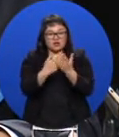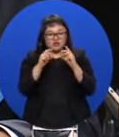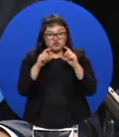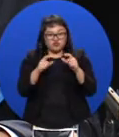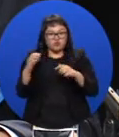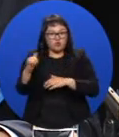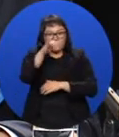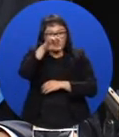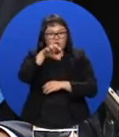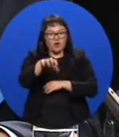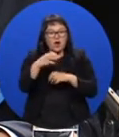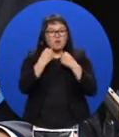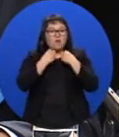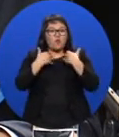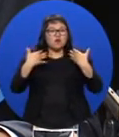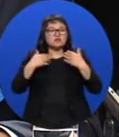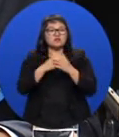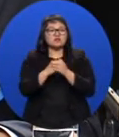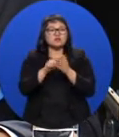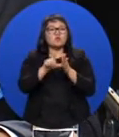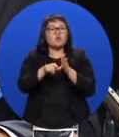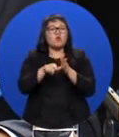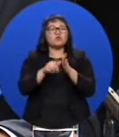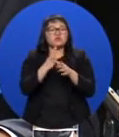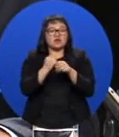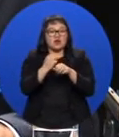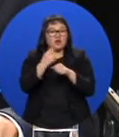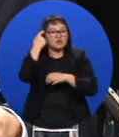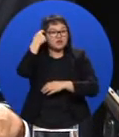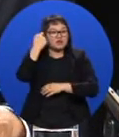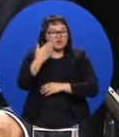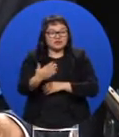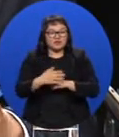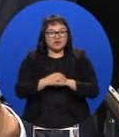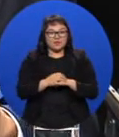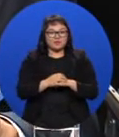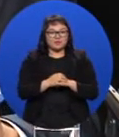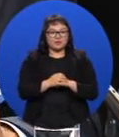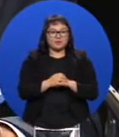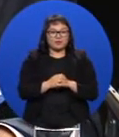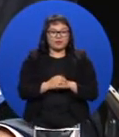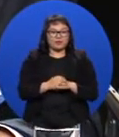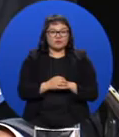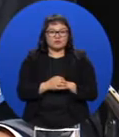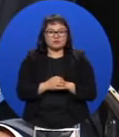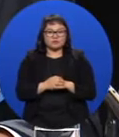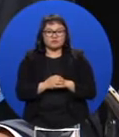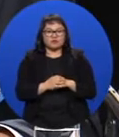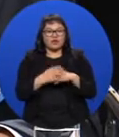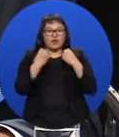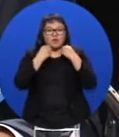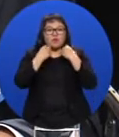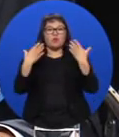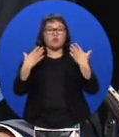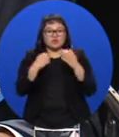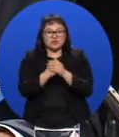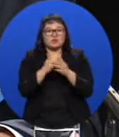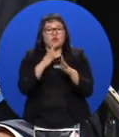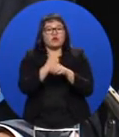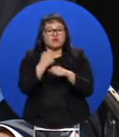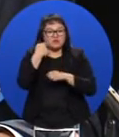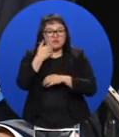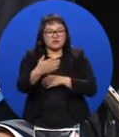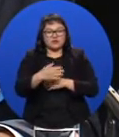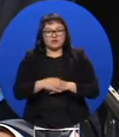제주공항 포화 시점이 언제라고 보십니까? 포화 시점. 우선적으로 아니 포화 시점이 언제냐.